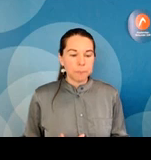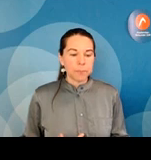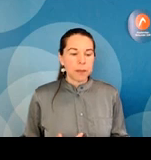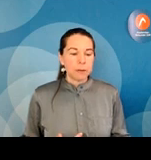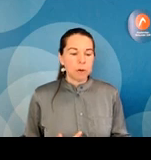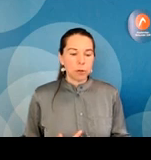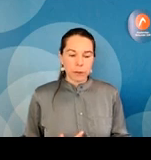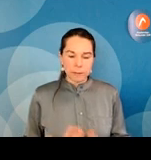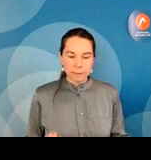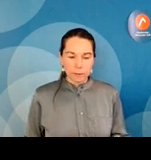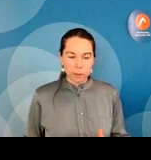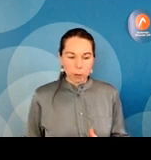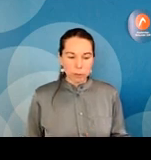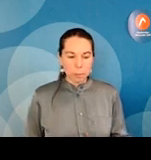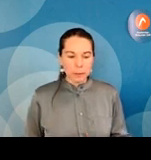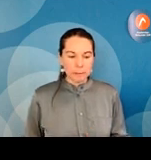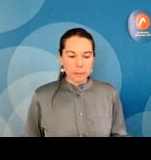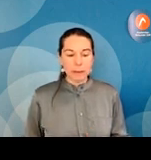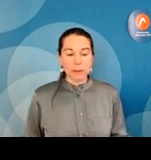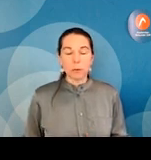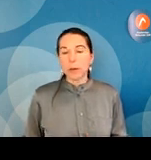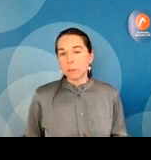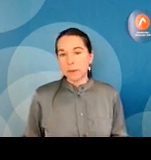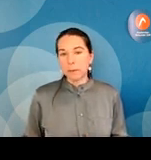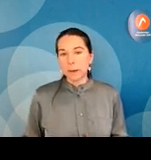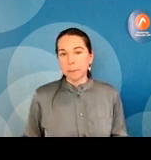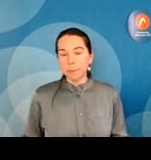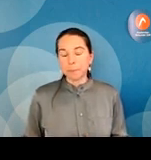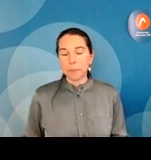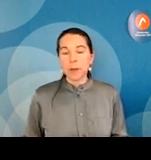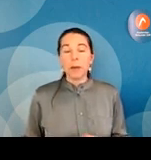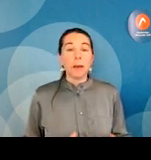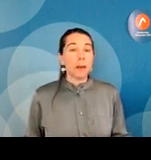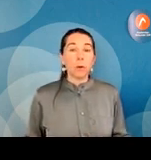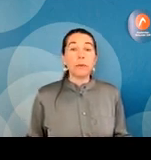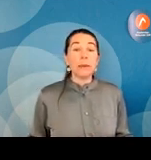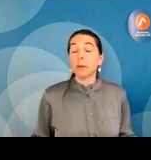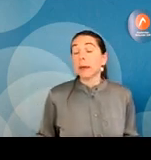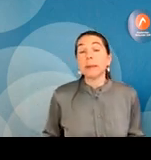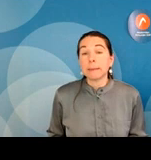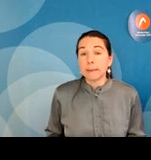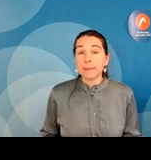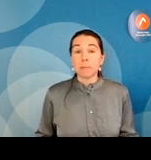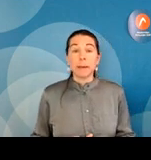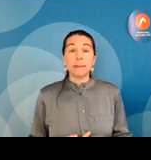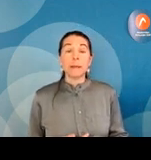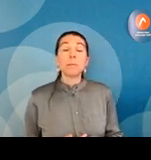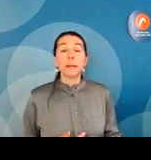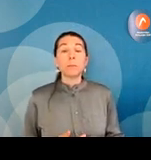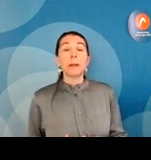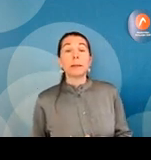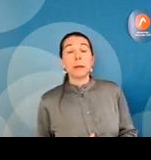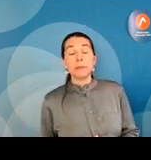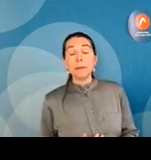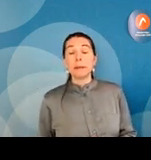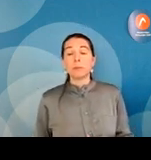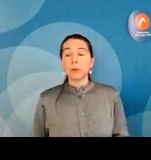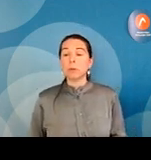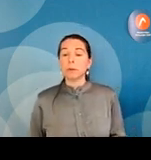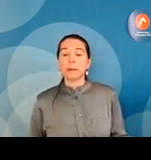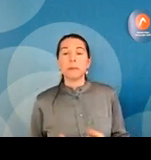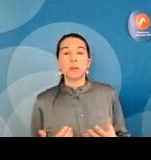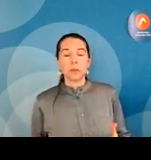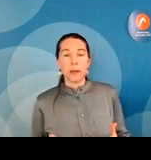byta jobb. Vad gör SSR för att stoppa detta beteende hos arbetsgivare? Och vi, jag kan inte annat än instämma i den bilden. Vi